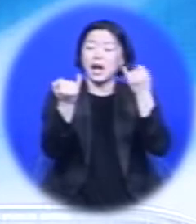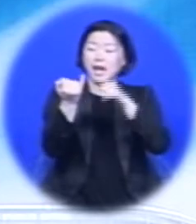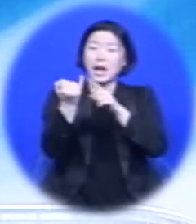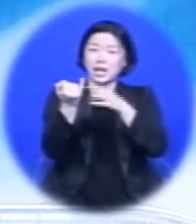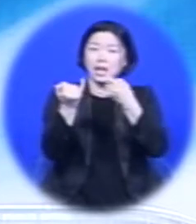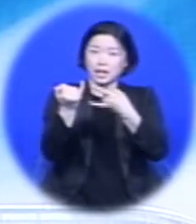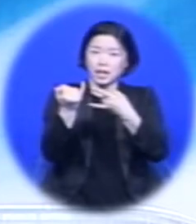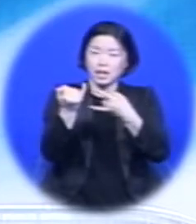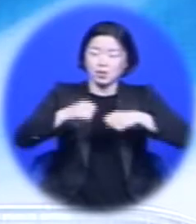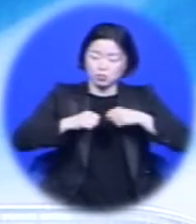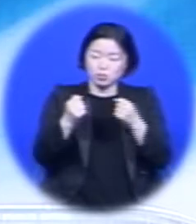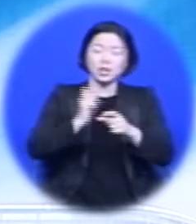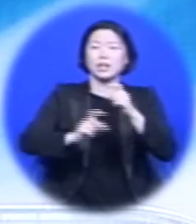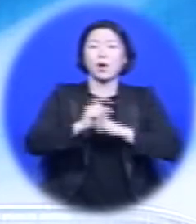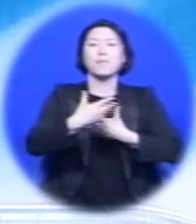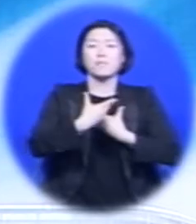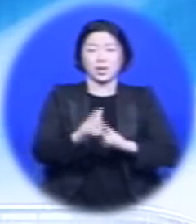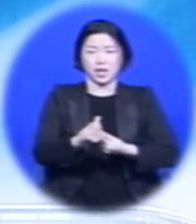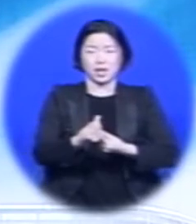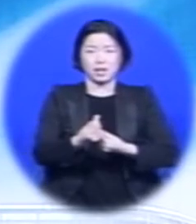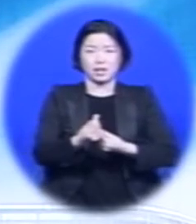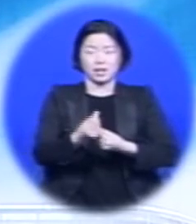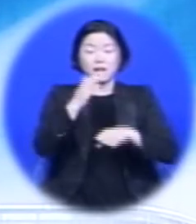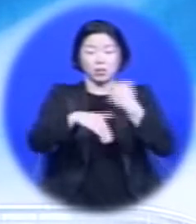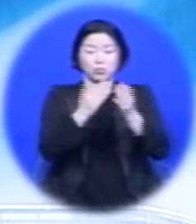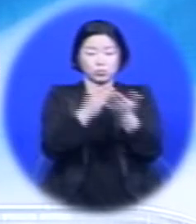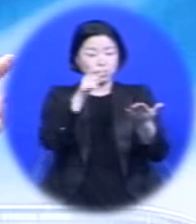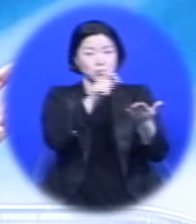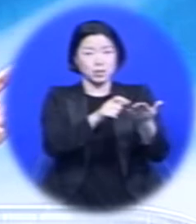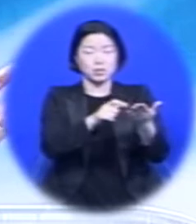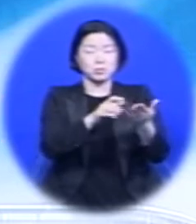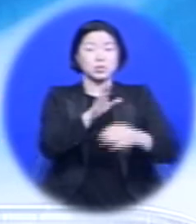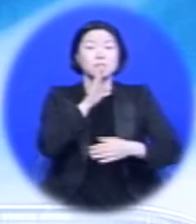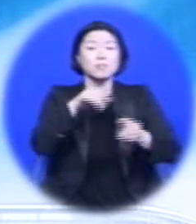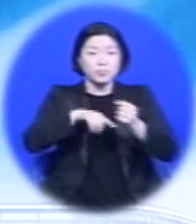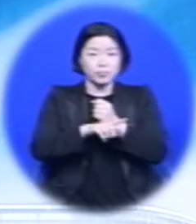순종하는 게 차라리 더 편하더라. 성경 말씀이 진리더라는 거예요.